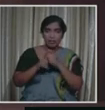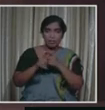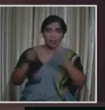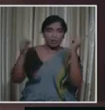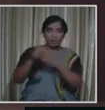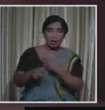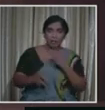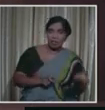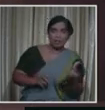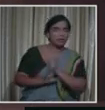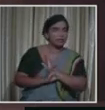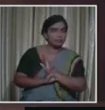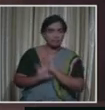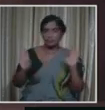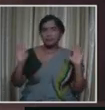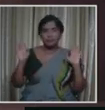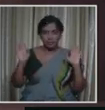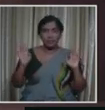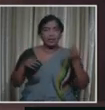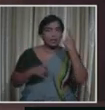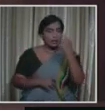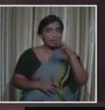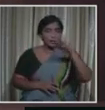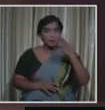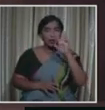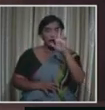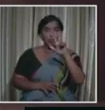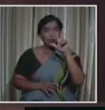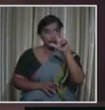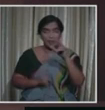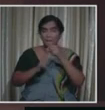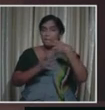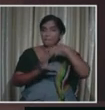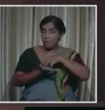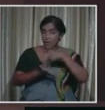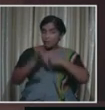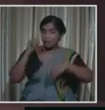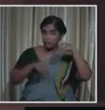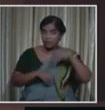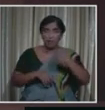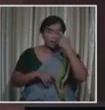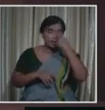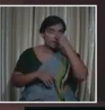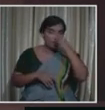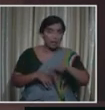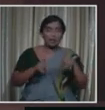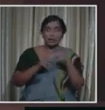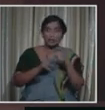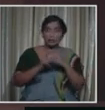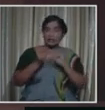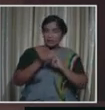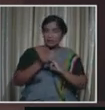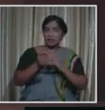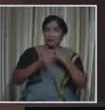ගන්න ගරු නියෝජ්‍ය කතානායකතුමනි. ඊළඟ 1998 පළාත් සභා මැතිවරණයේදී මාතලේදී අපේ සිරිදේව සහෝදරයා ඝාතනය කරන